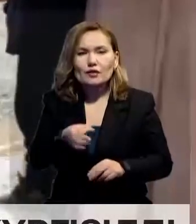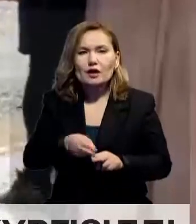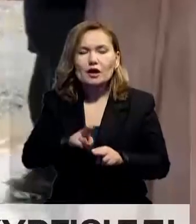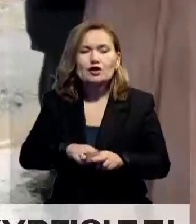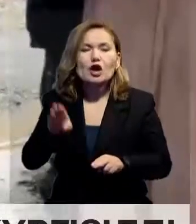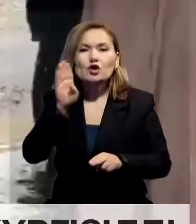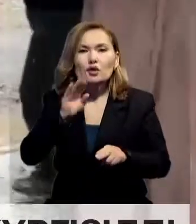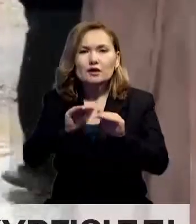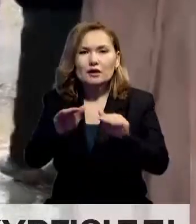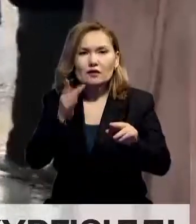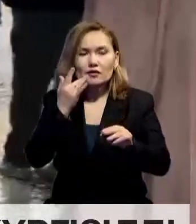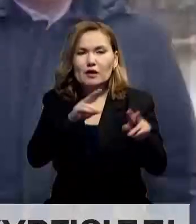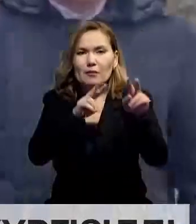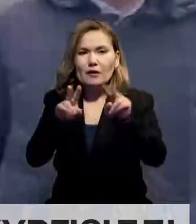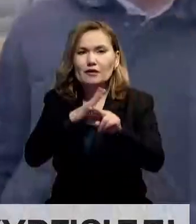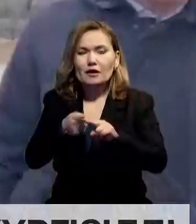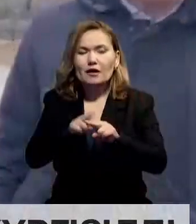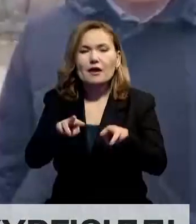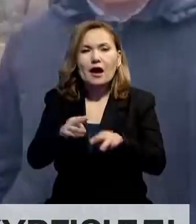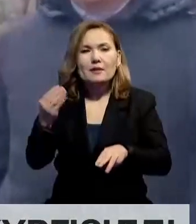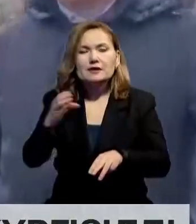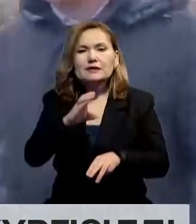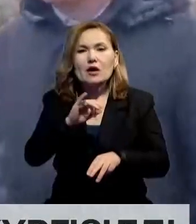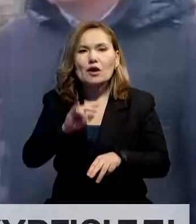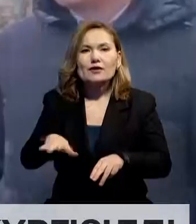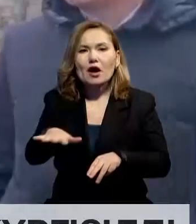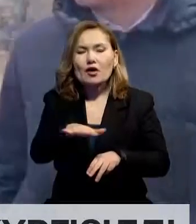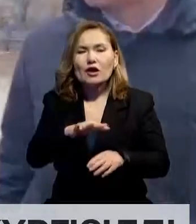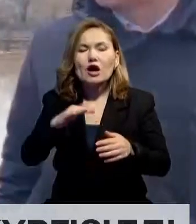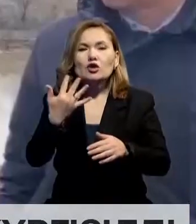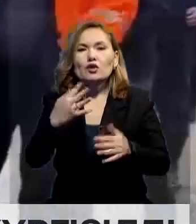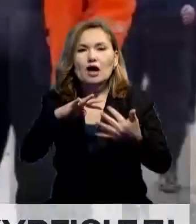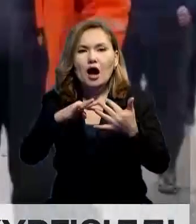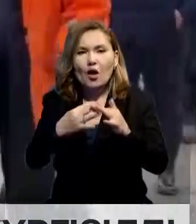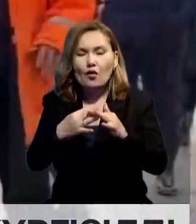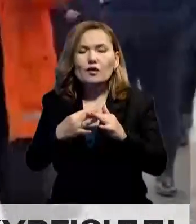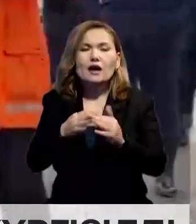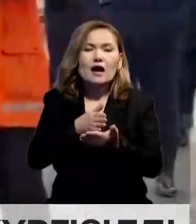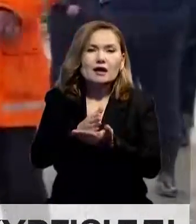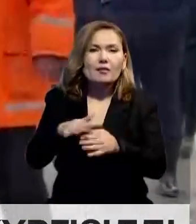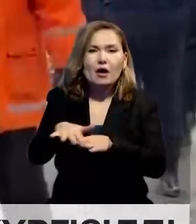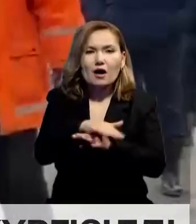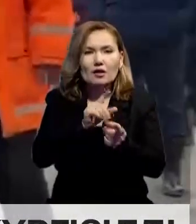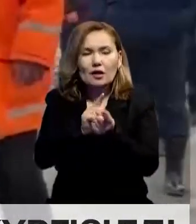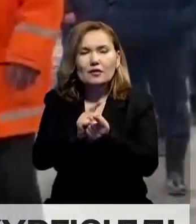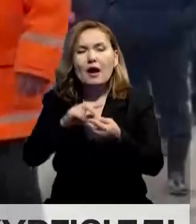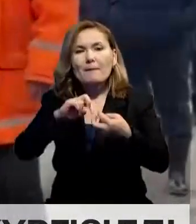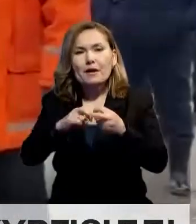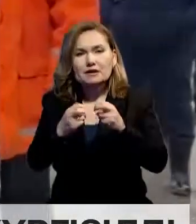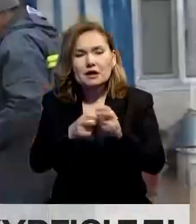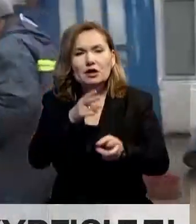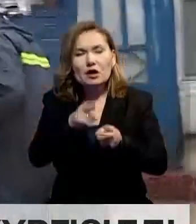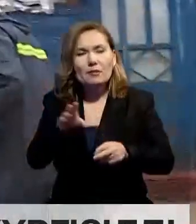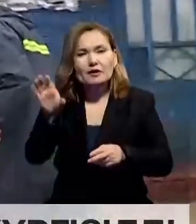судың деңгейі бақылауда тұр. Юрий Ильин Сауран ауданындағы 4 ауылда болып, жұртшылықпен кездесті. Мәселелерін тыңдап, жағдайды